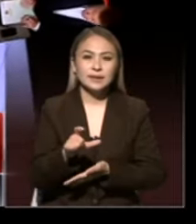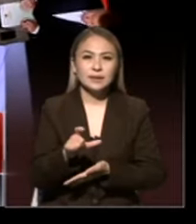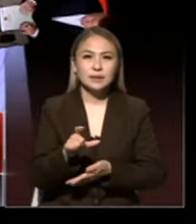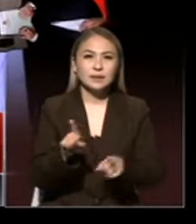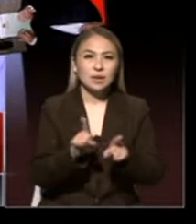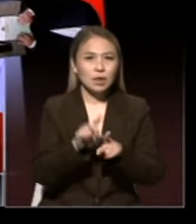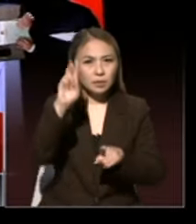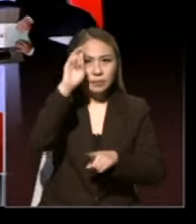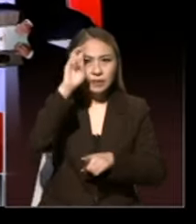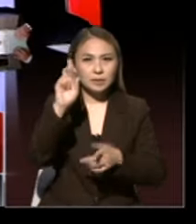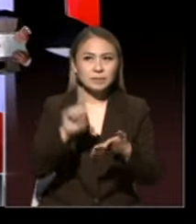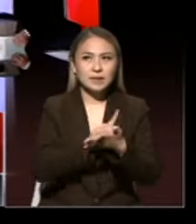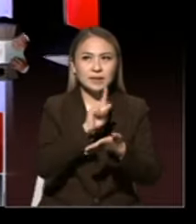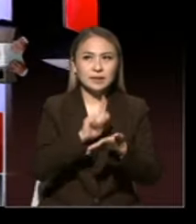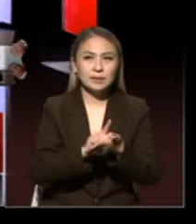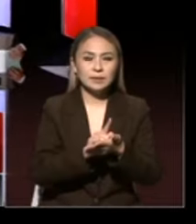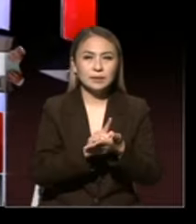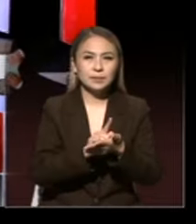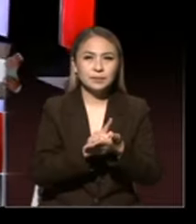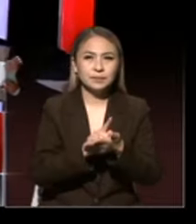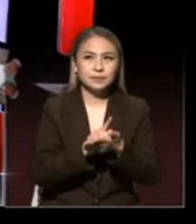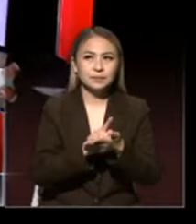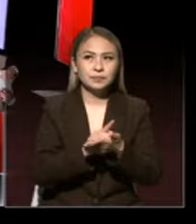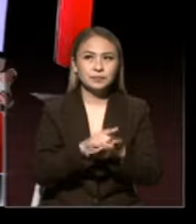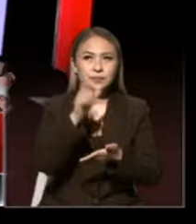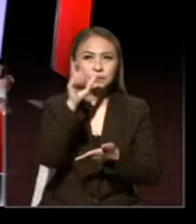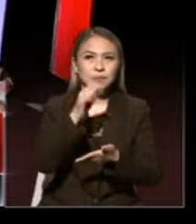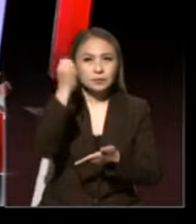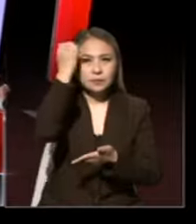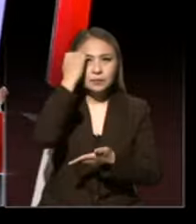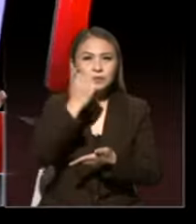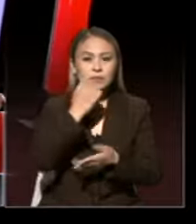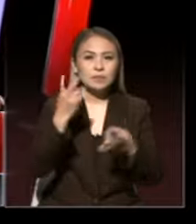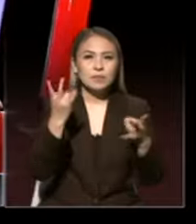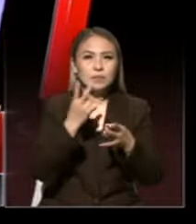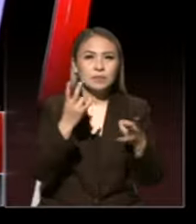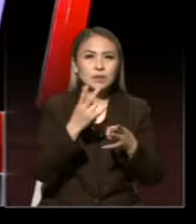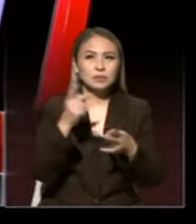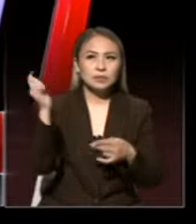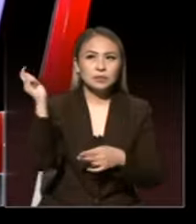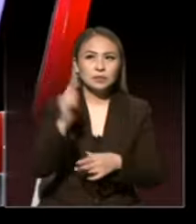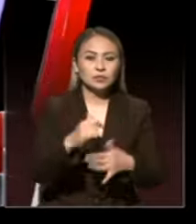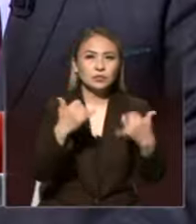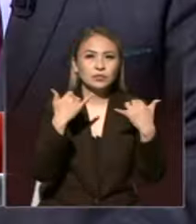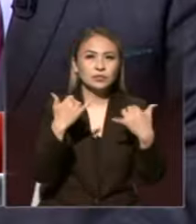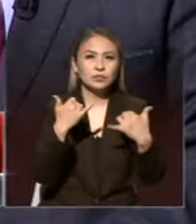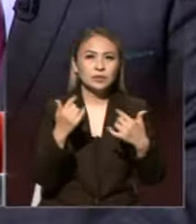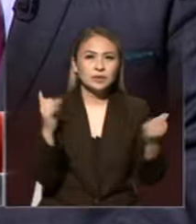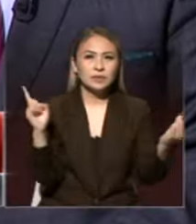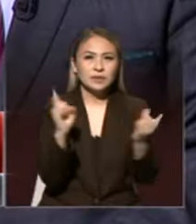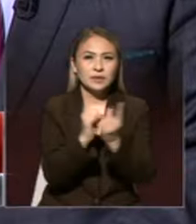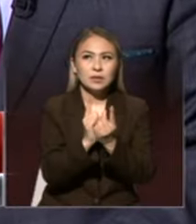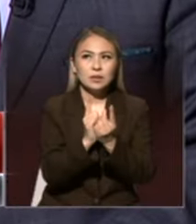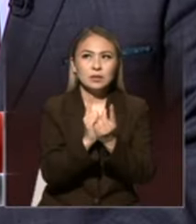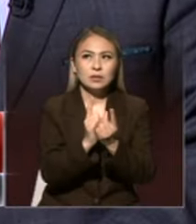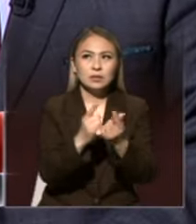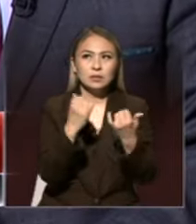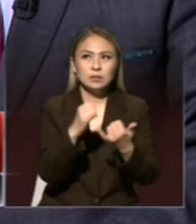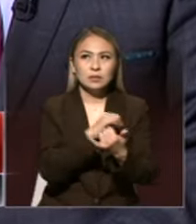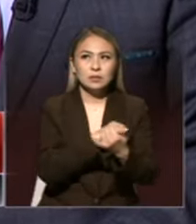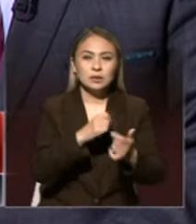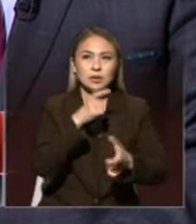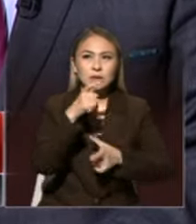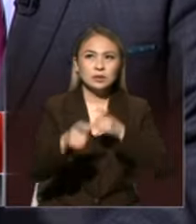Бұл азаматтарға мемлекеттің міндеті. Мына азаматқа рахмет айту керек. Сонау шет ауданынан бүгінгі мына кездесуге келіп отыр. Өзің